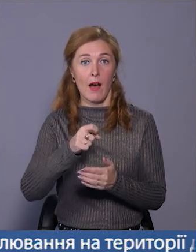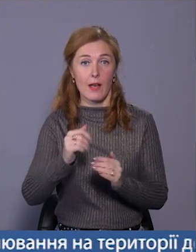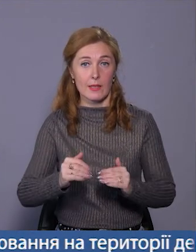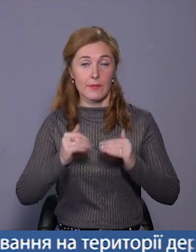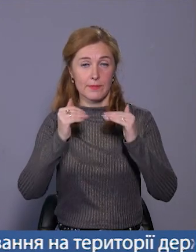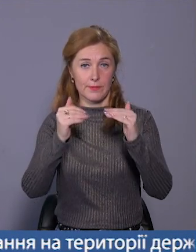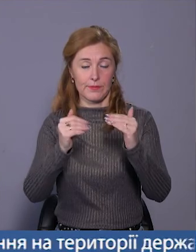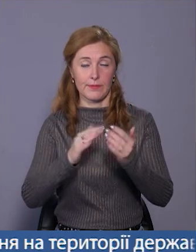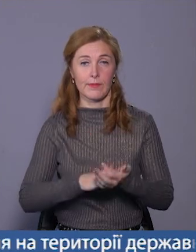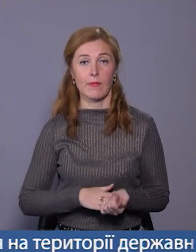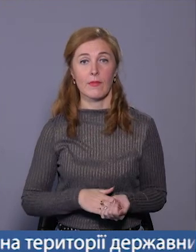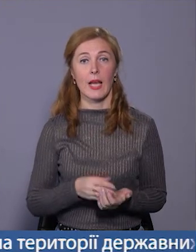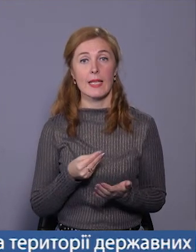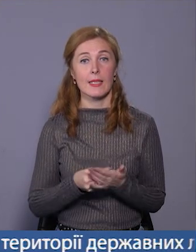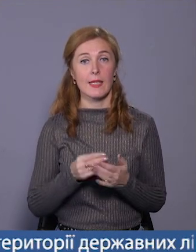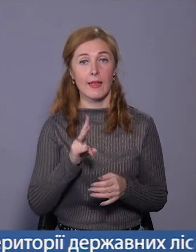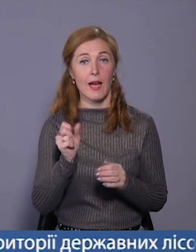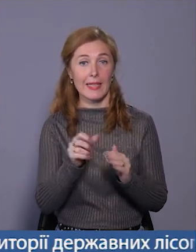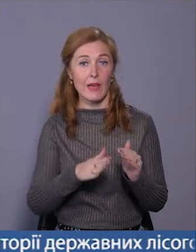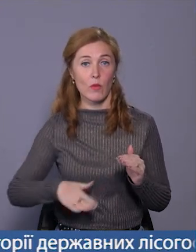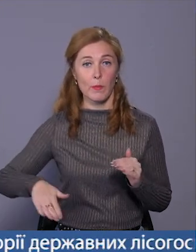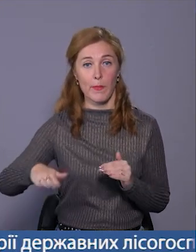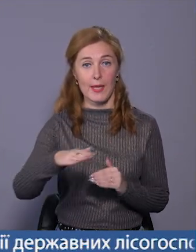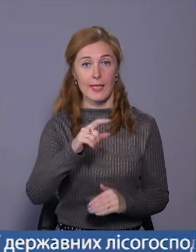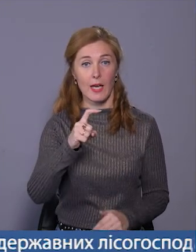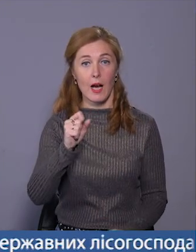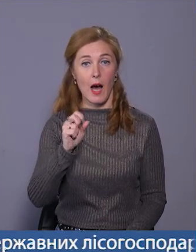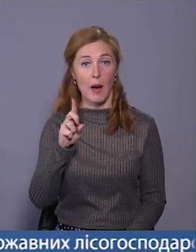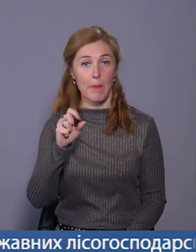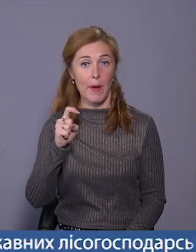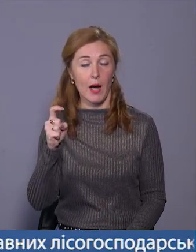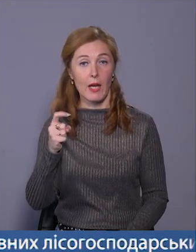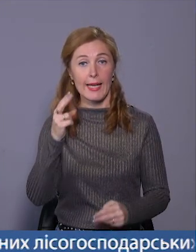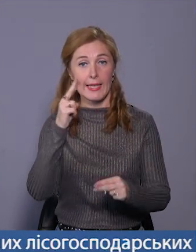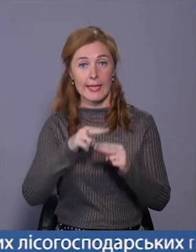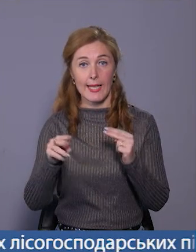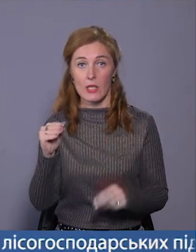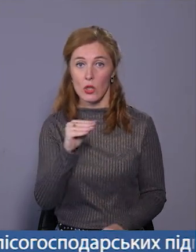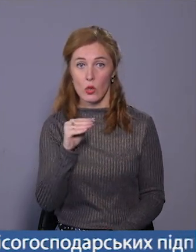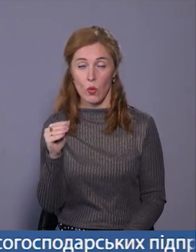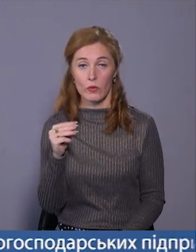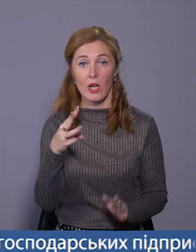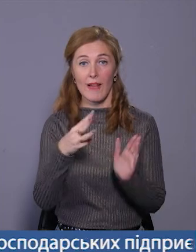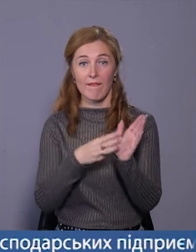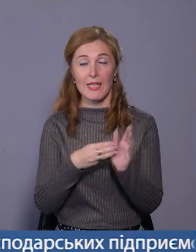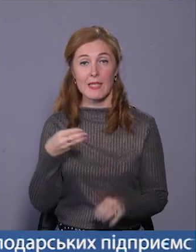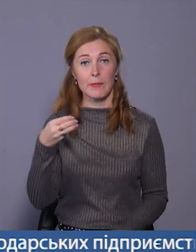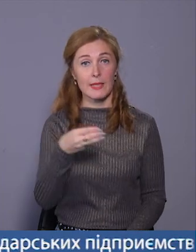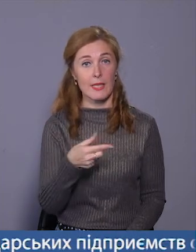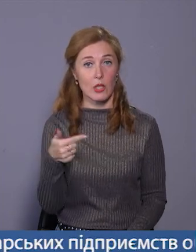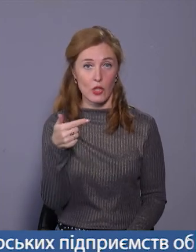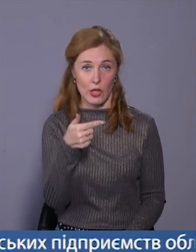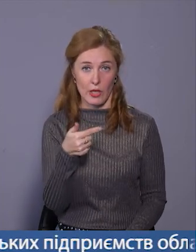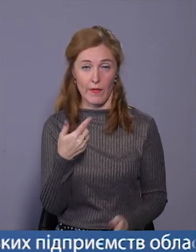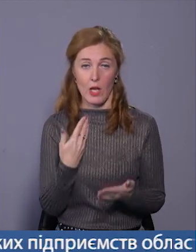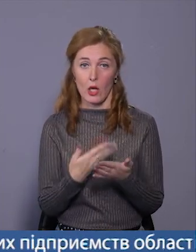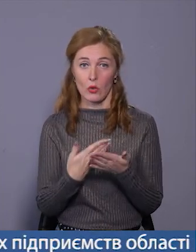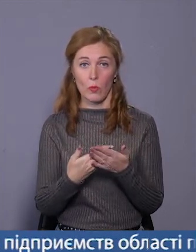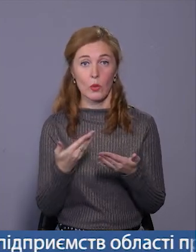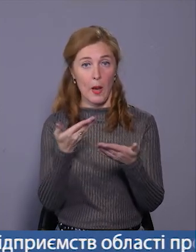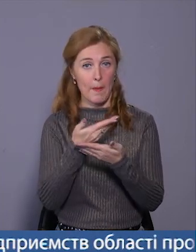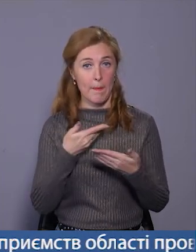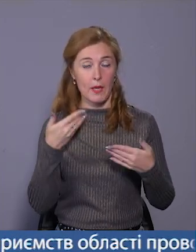ціна на європейських хабах вже на період під кінець жовтня сягнула 8 тисяч гривень. Тобто ми розуміємо,